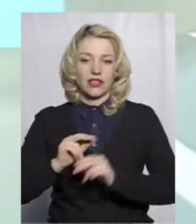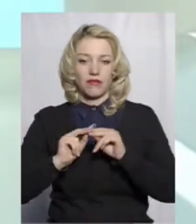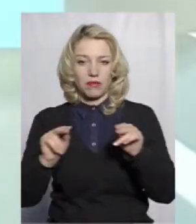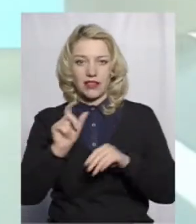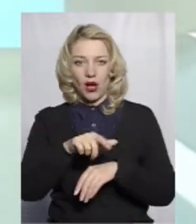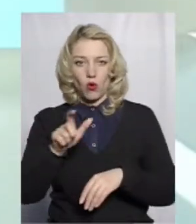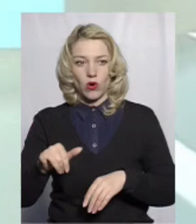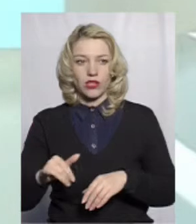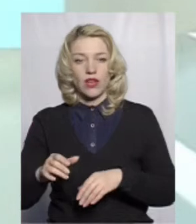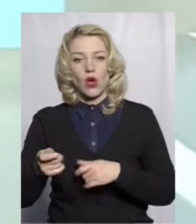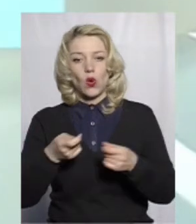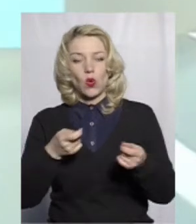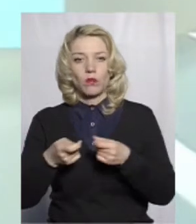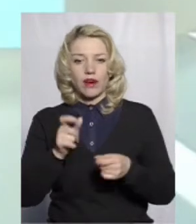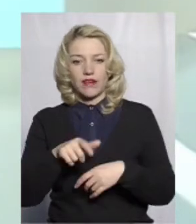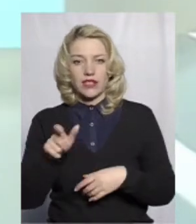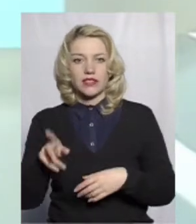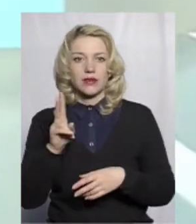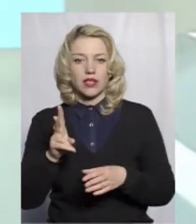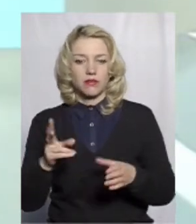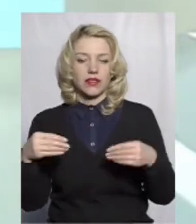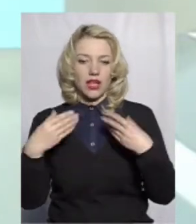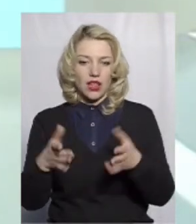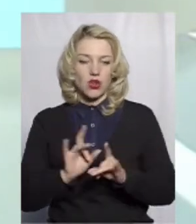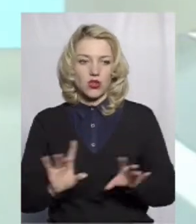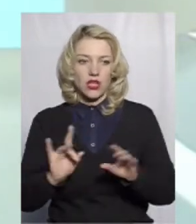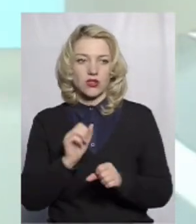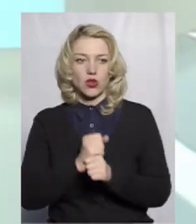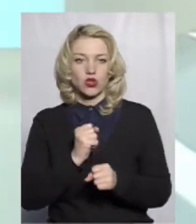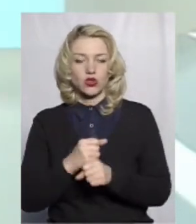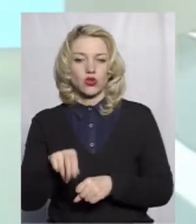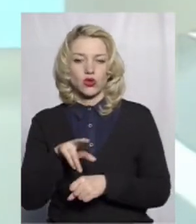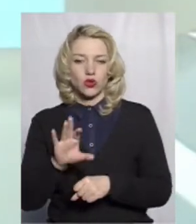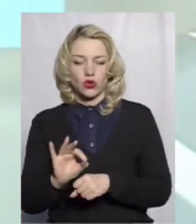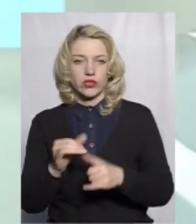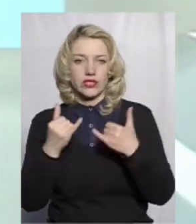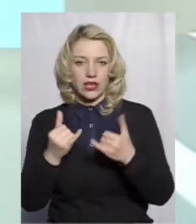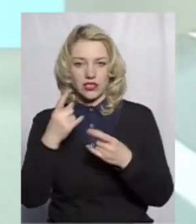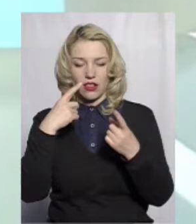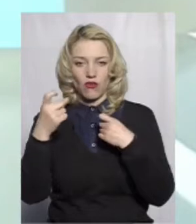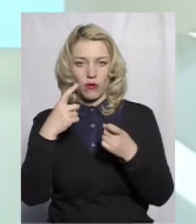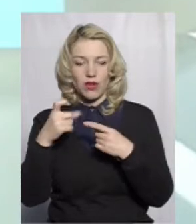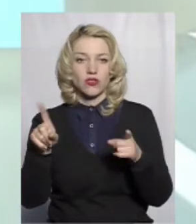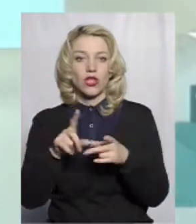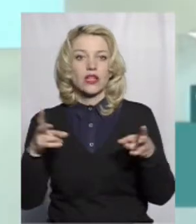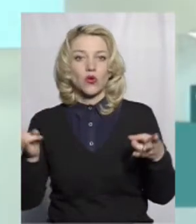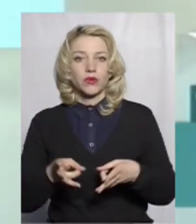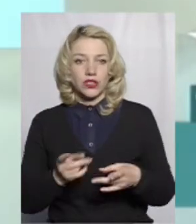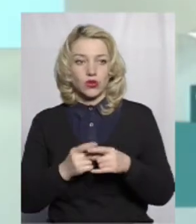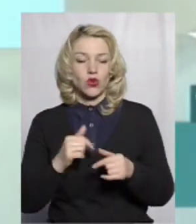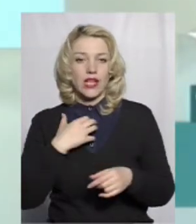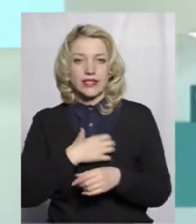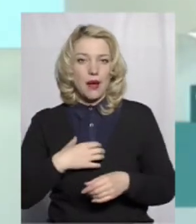педагогів, управлінців, яким дали роз'яснену роботу щодо зараз, яку інформацію ми необхідно нам